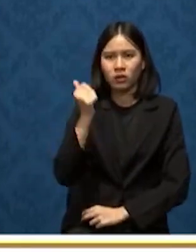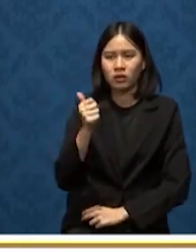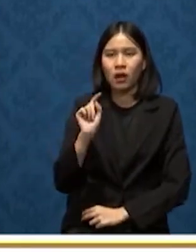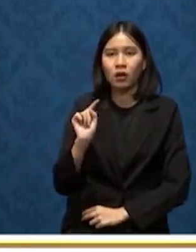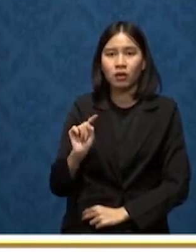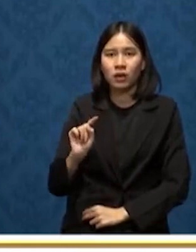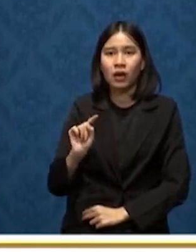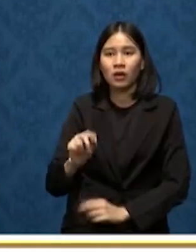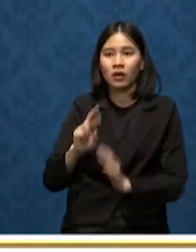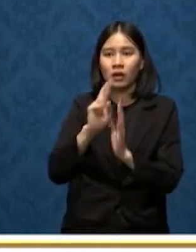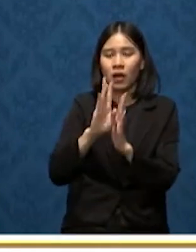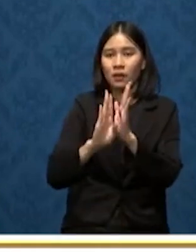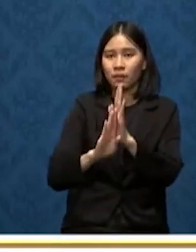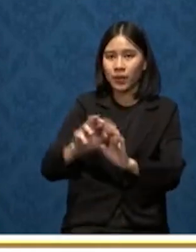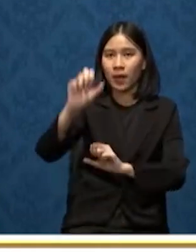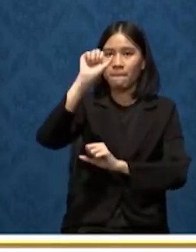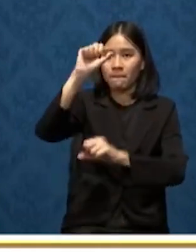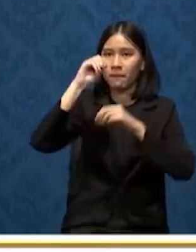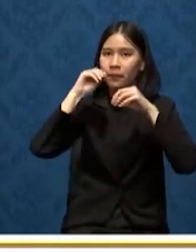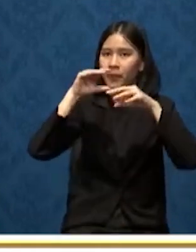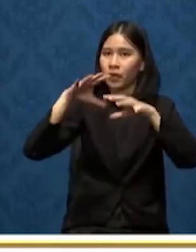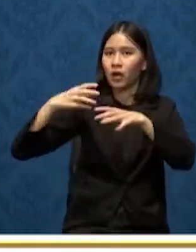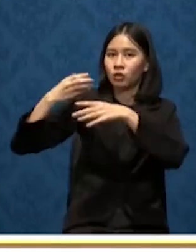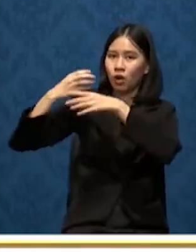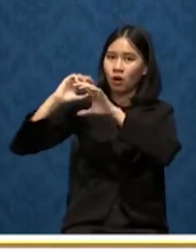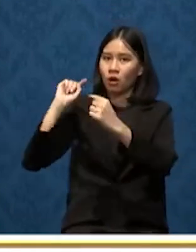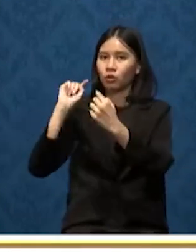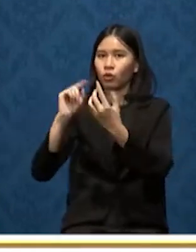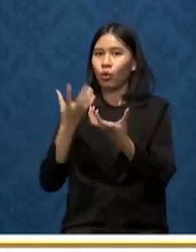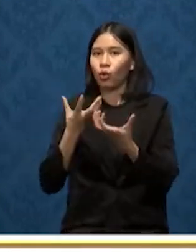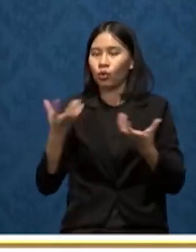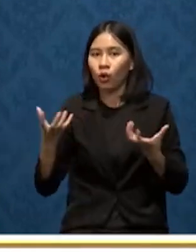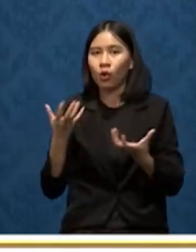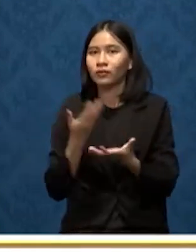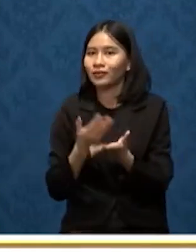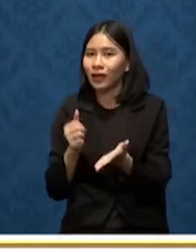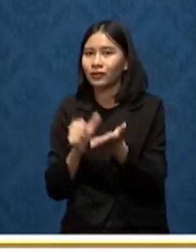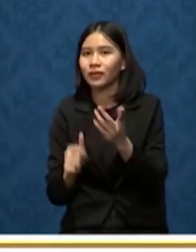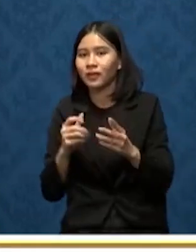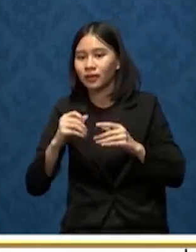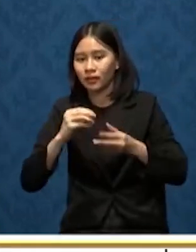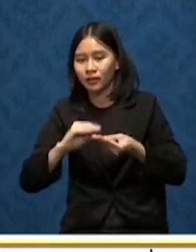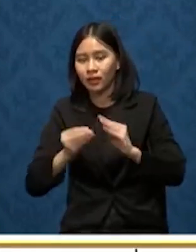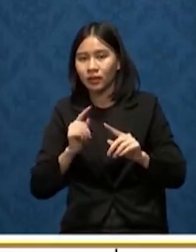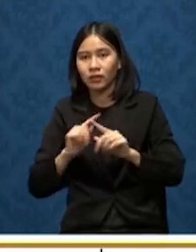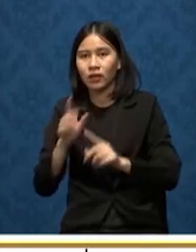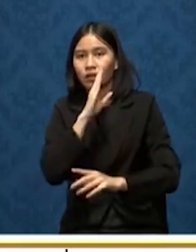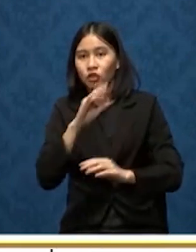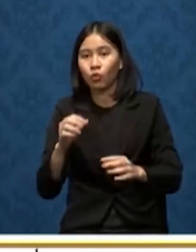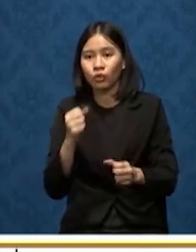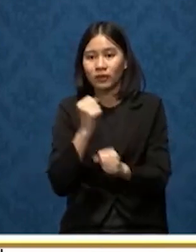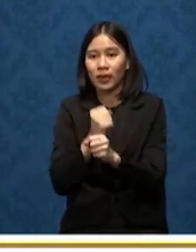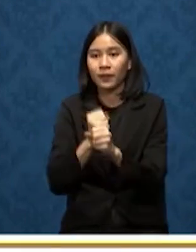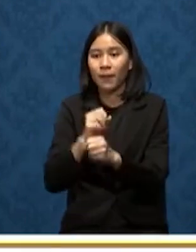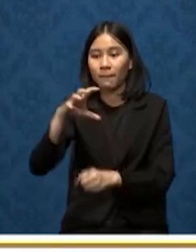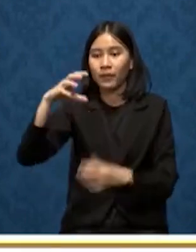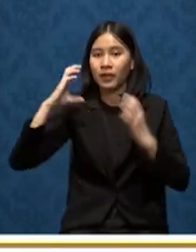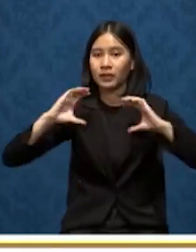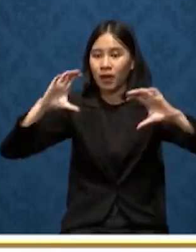ี้ว่ออกระเบียประกาศมายอดหลังเรื่องของทัสนที่ถูกโอนย้ายมาธรมดาการย้ายหน่วยรชการ